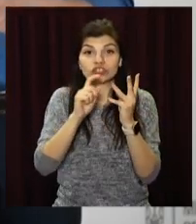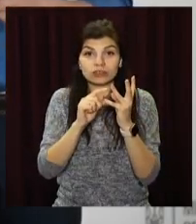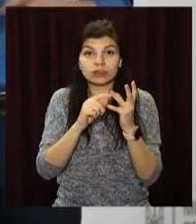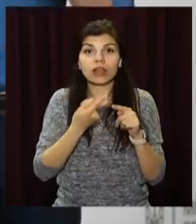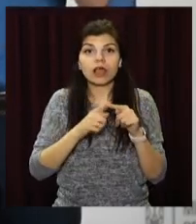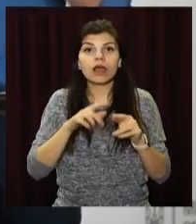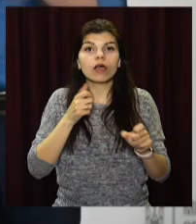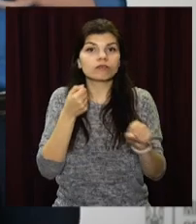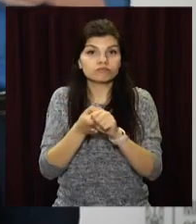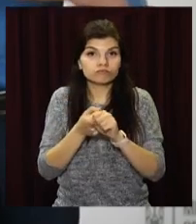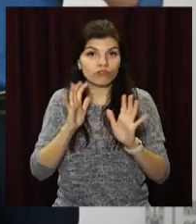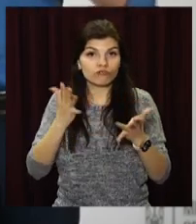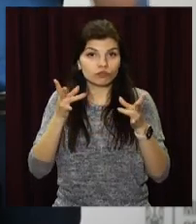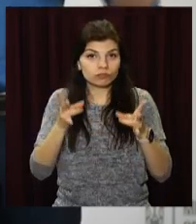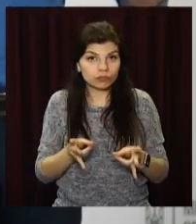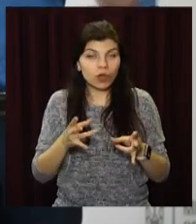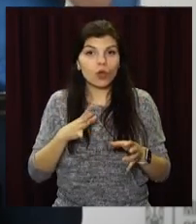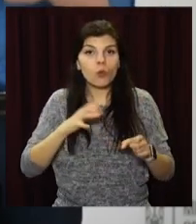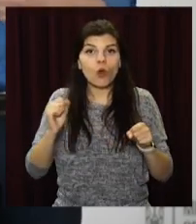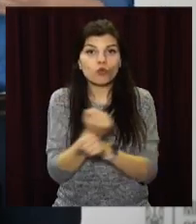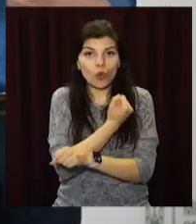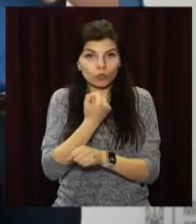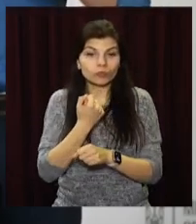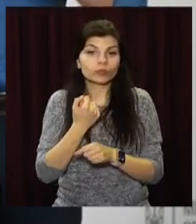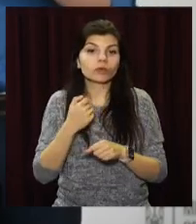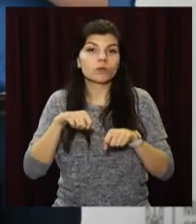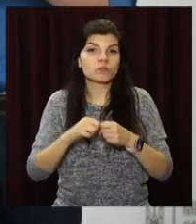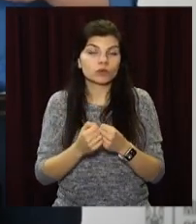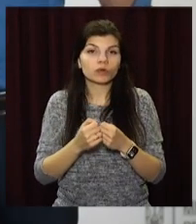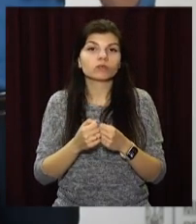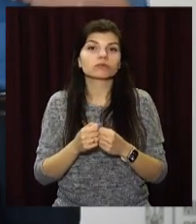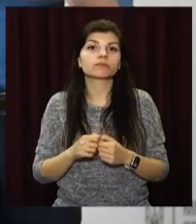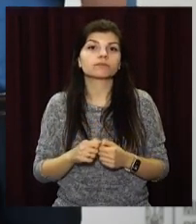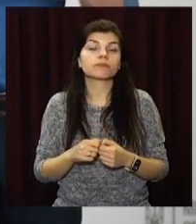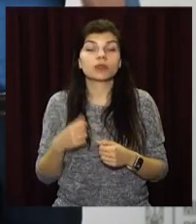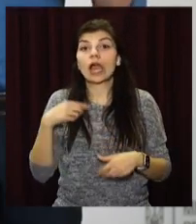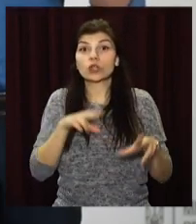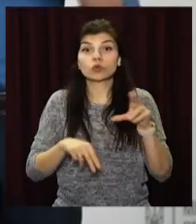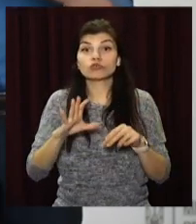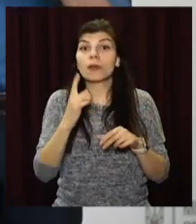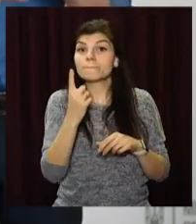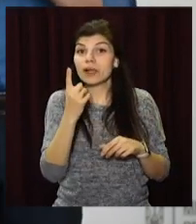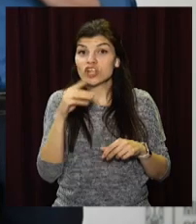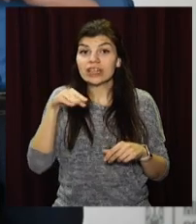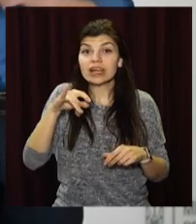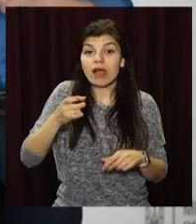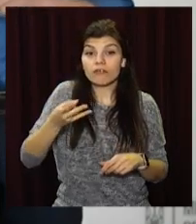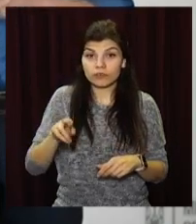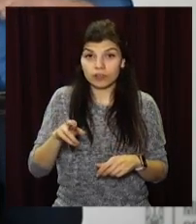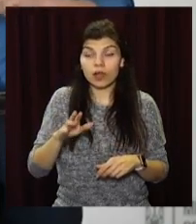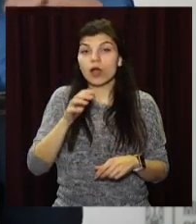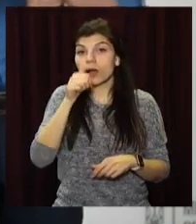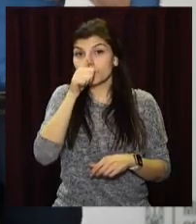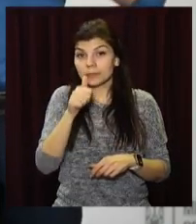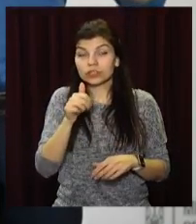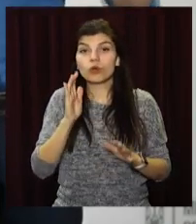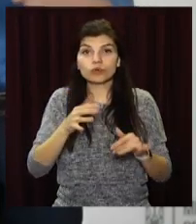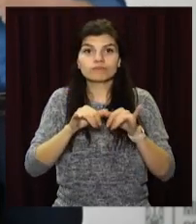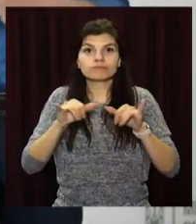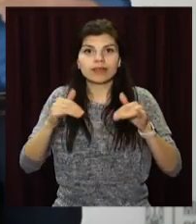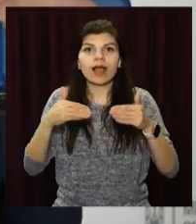наслідок ДТП, в якого були переломи кінцівок та політравма. Я сподіваюся, що з 1 травня вона буде поширена на